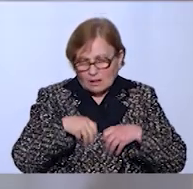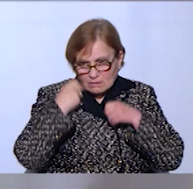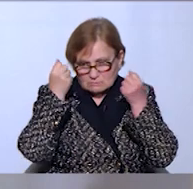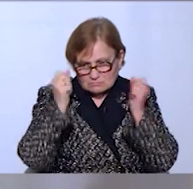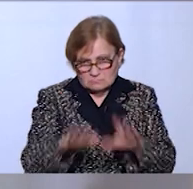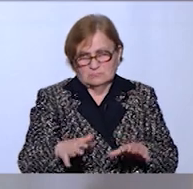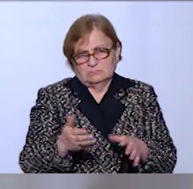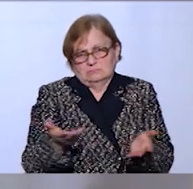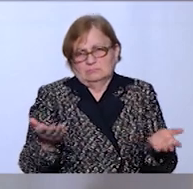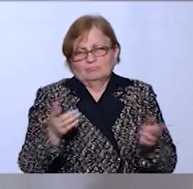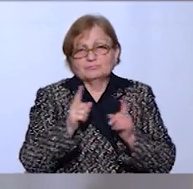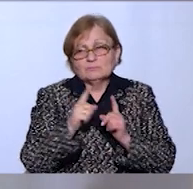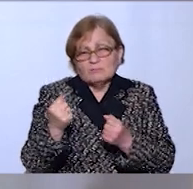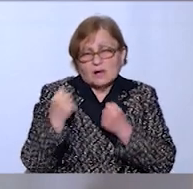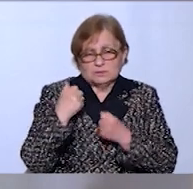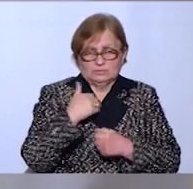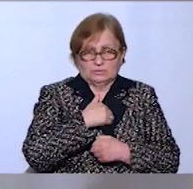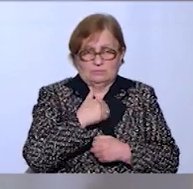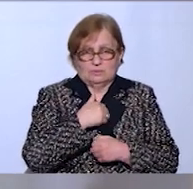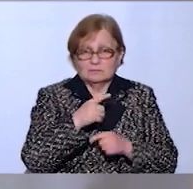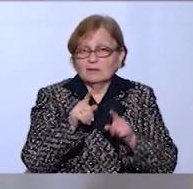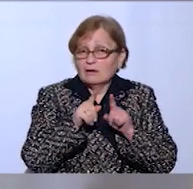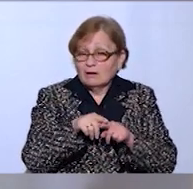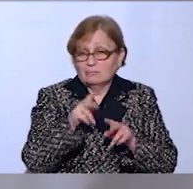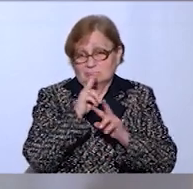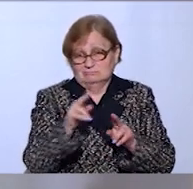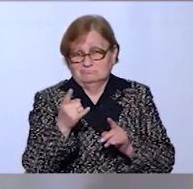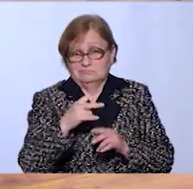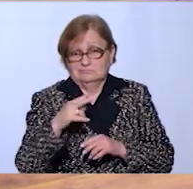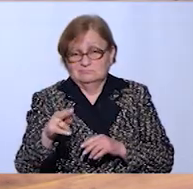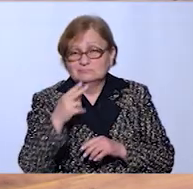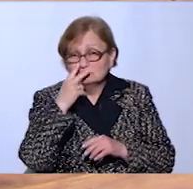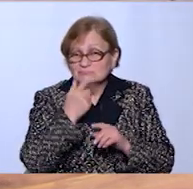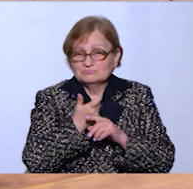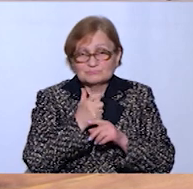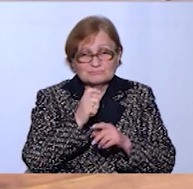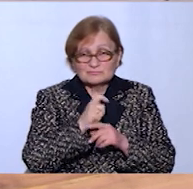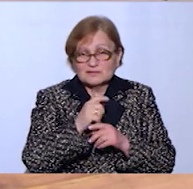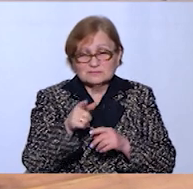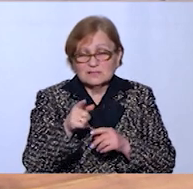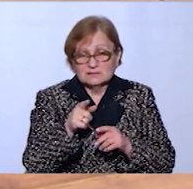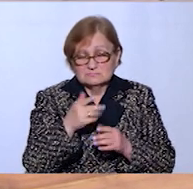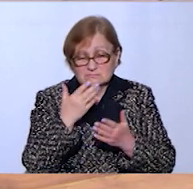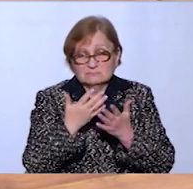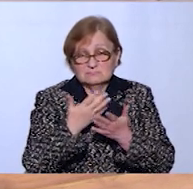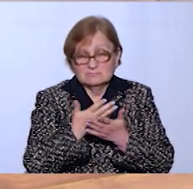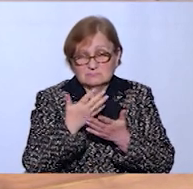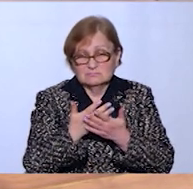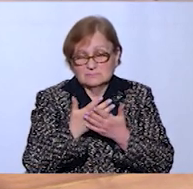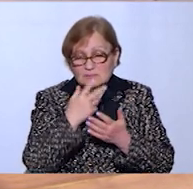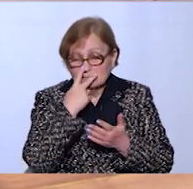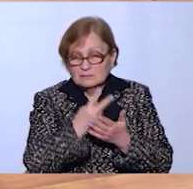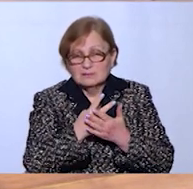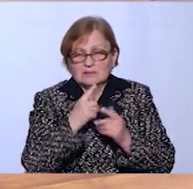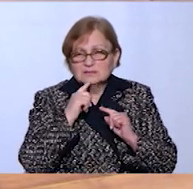მოდი დაგეხმარები, მოდი ერთად ვცადოთ, მოტივაციის აღმძვრელი ფრაზების თქმა ბავშვისთვის, როგორიც არის,